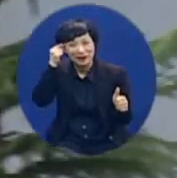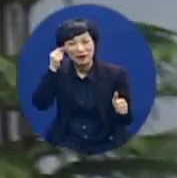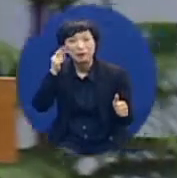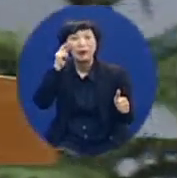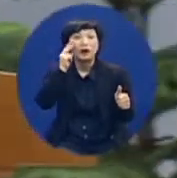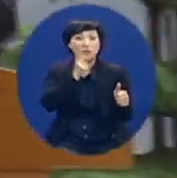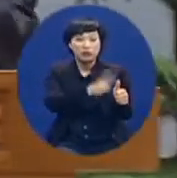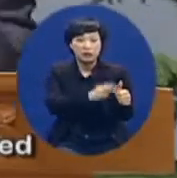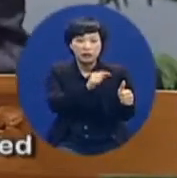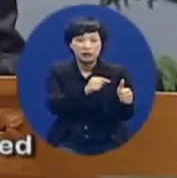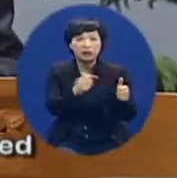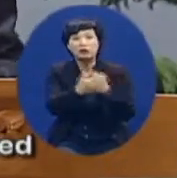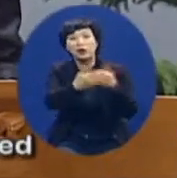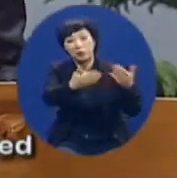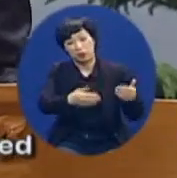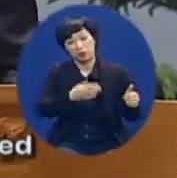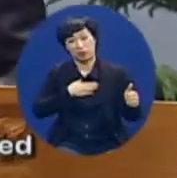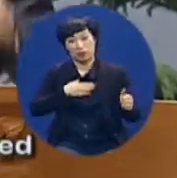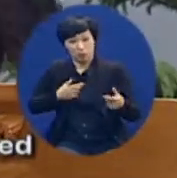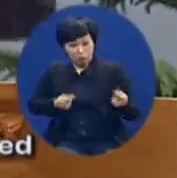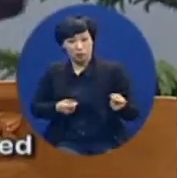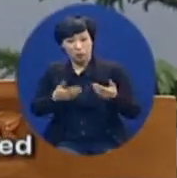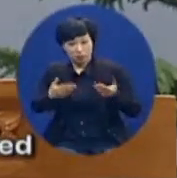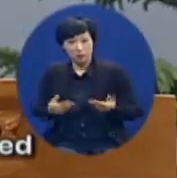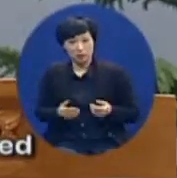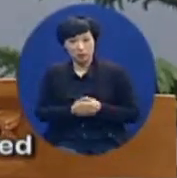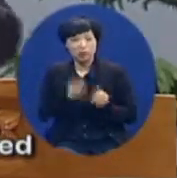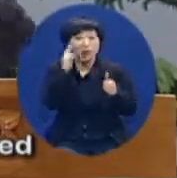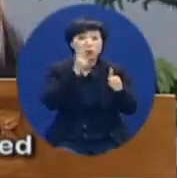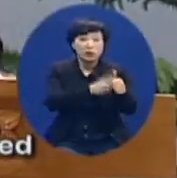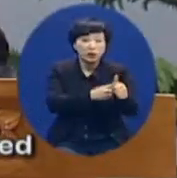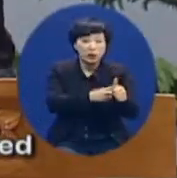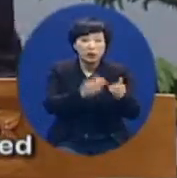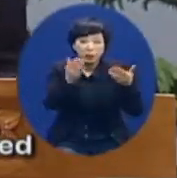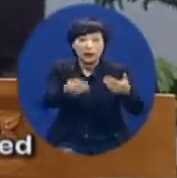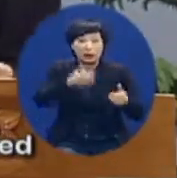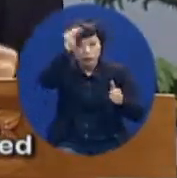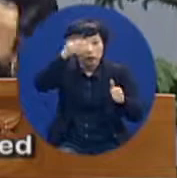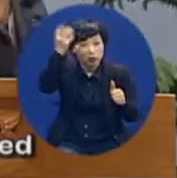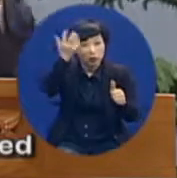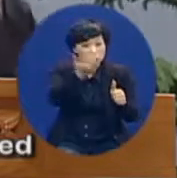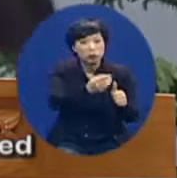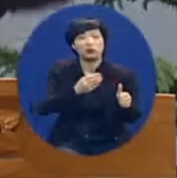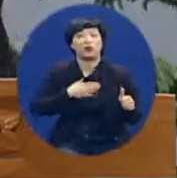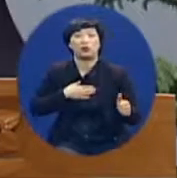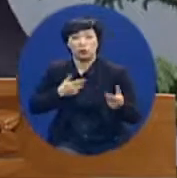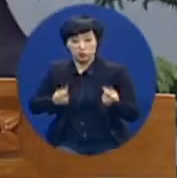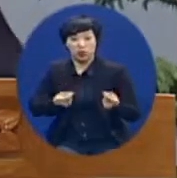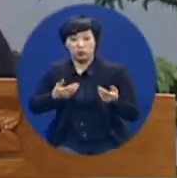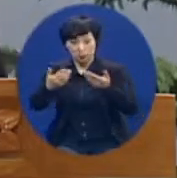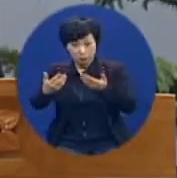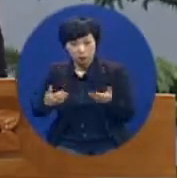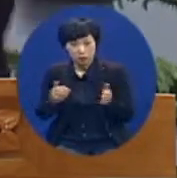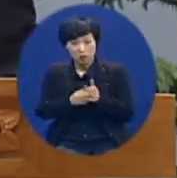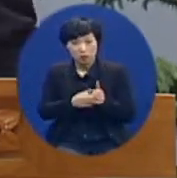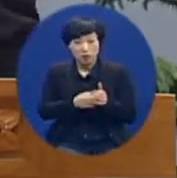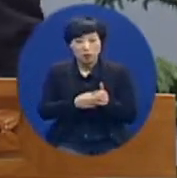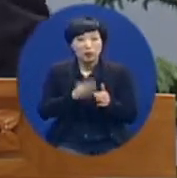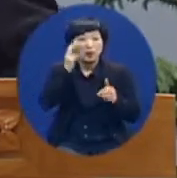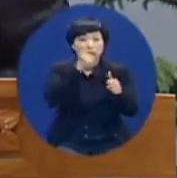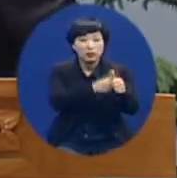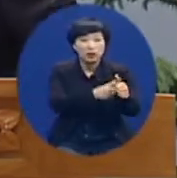바울이 받은 은혜 내가 받았고 바울이 받은 성령 내가 받았고 아멘 바울이들은 주님의 목소리 나도